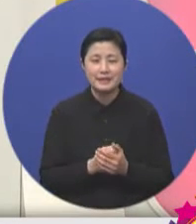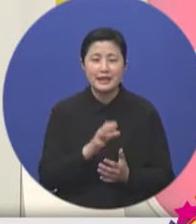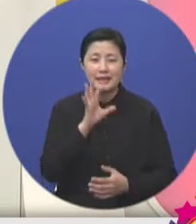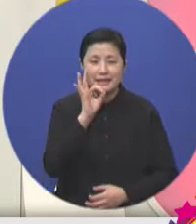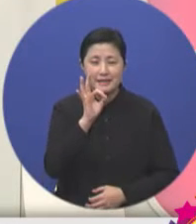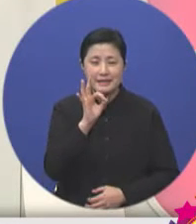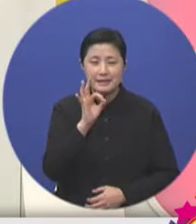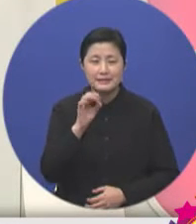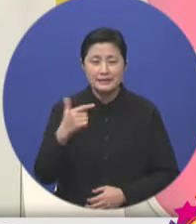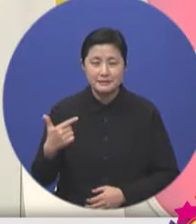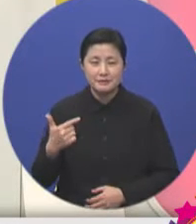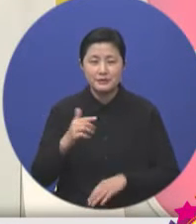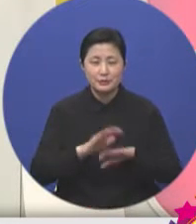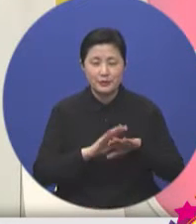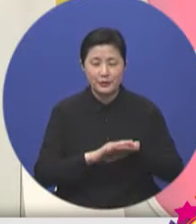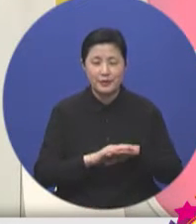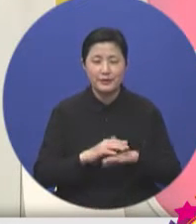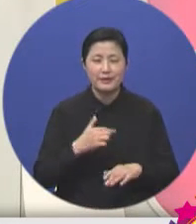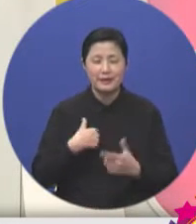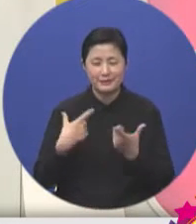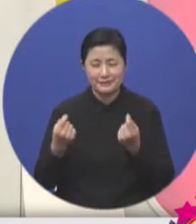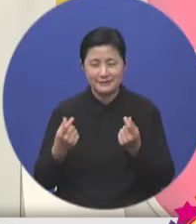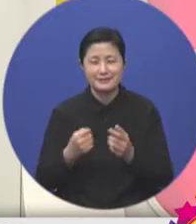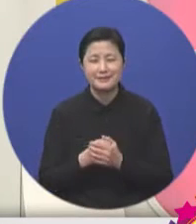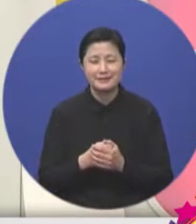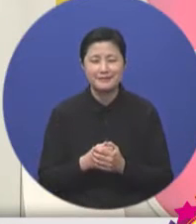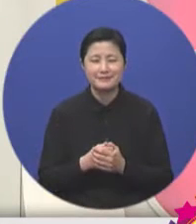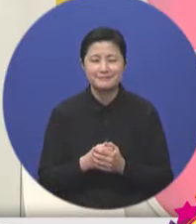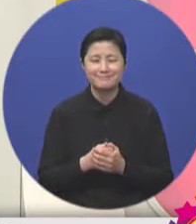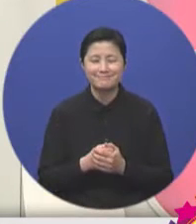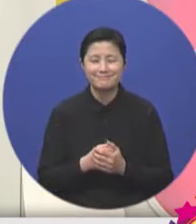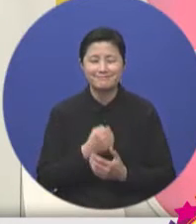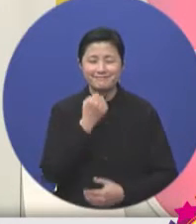이응만 빼고 니은으로 가면 손인데, 그죠? 저랑 똑같은데. 네, 맞아요. 네네.